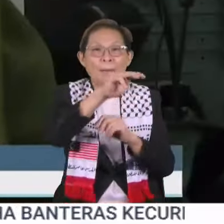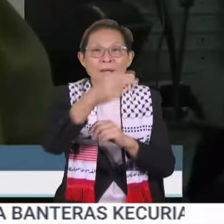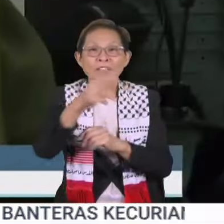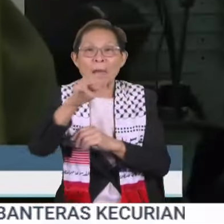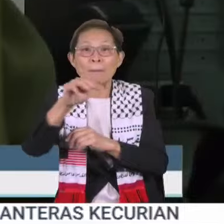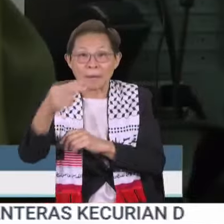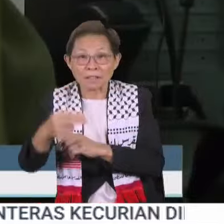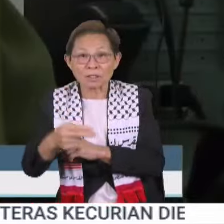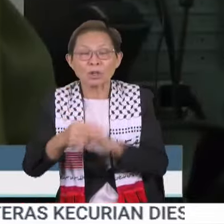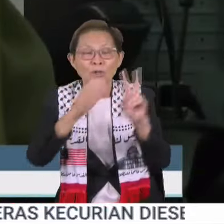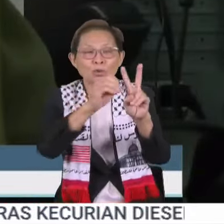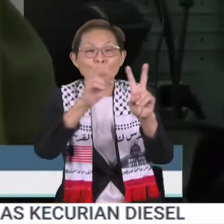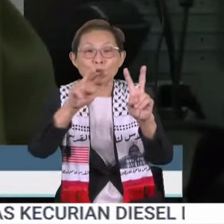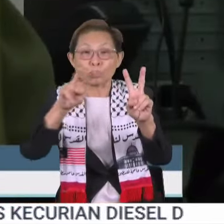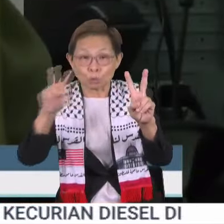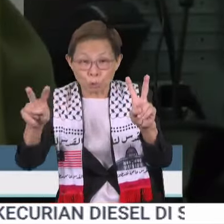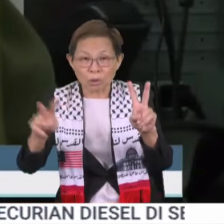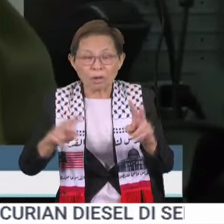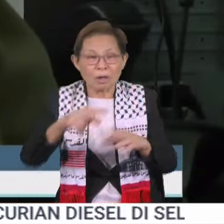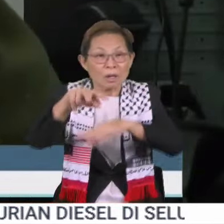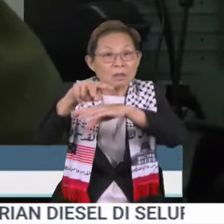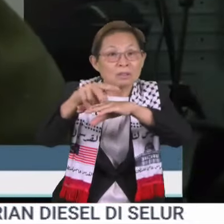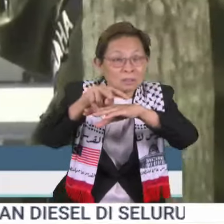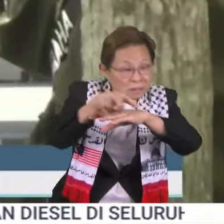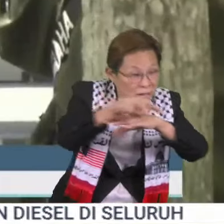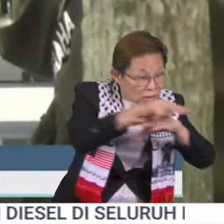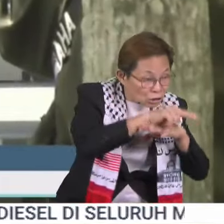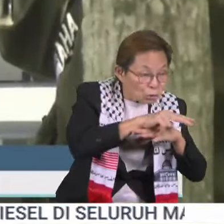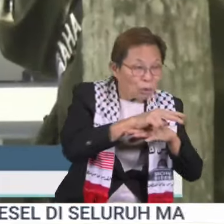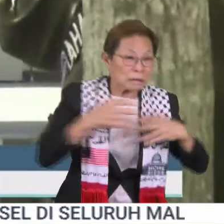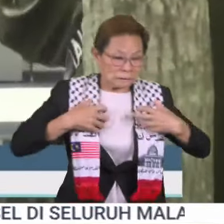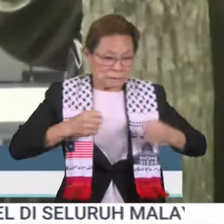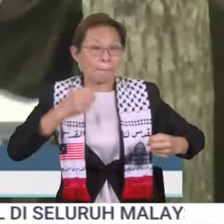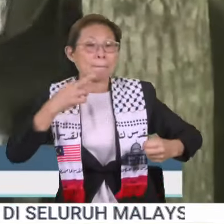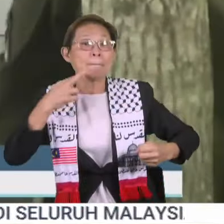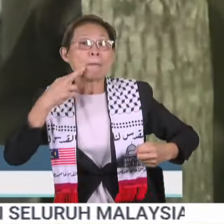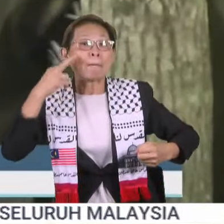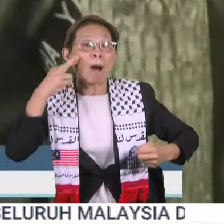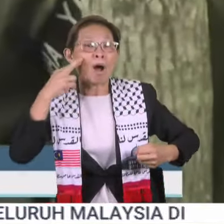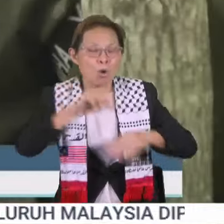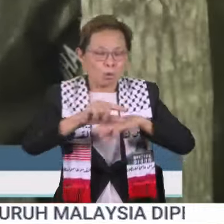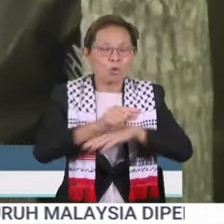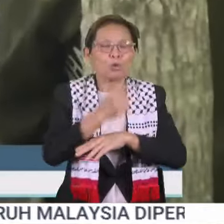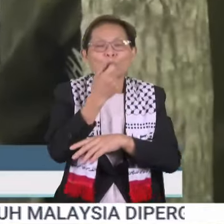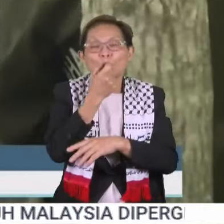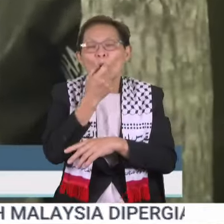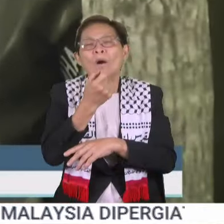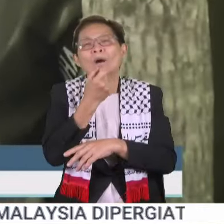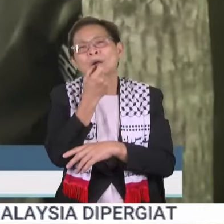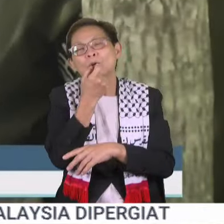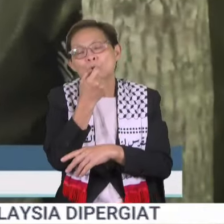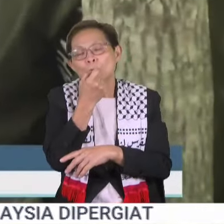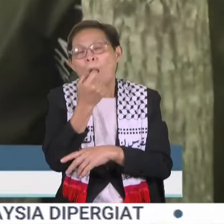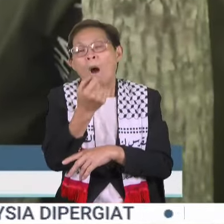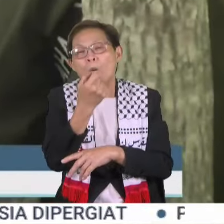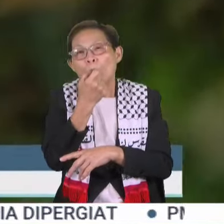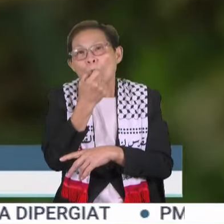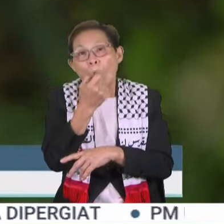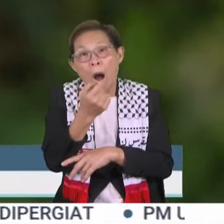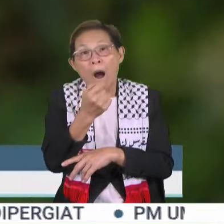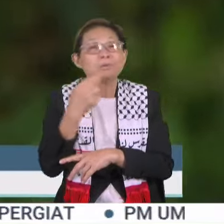2022 melibatkan tinjauan kesihatan remaja pula menunjukkan pengguna rokok elektronik atau e-cigarette dalam kalangan